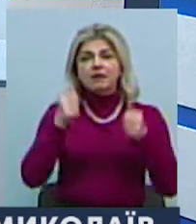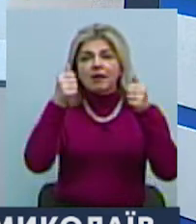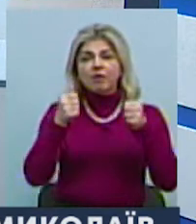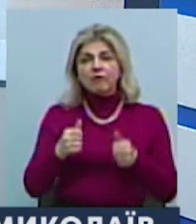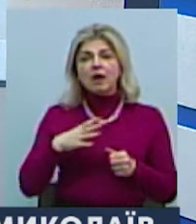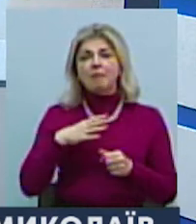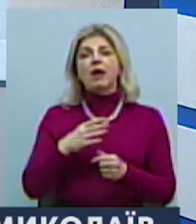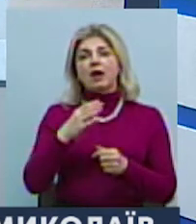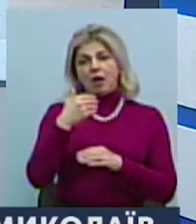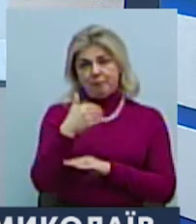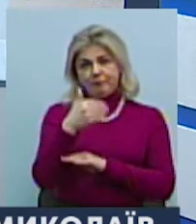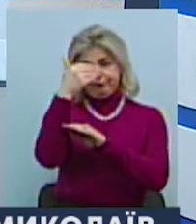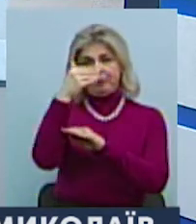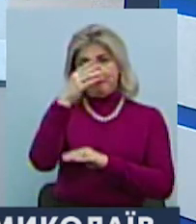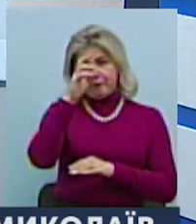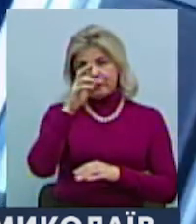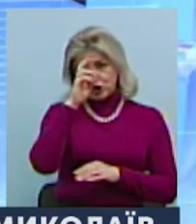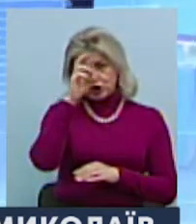було піднято державний прапор України.